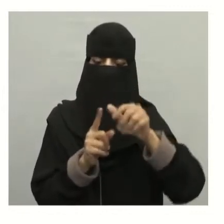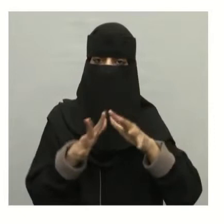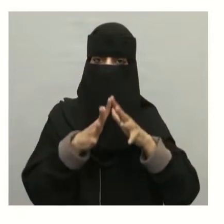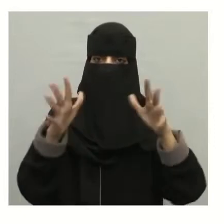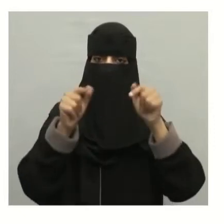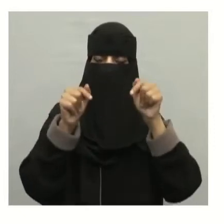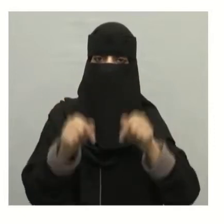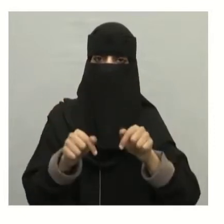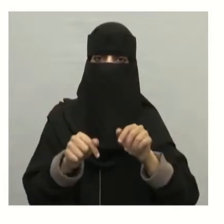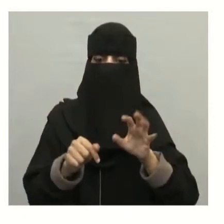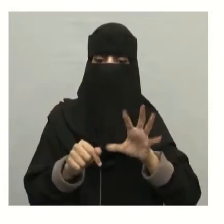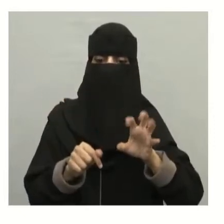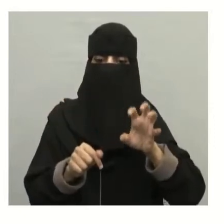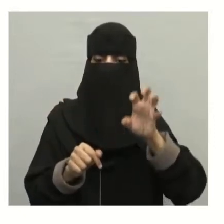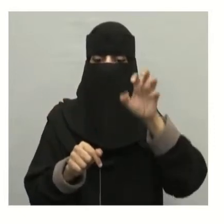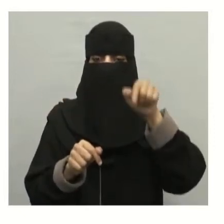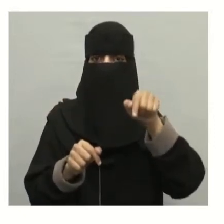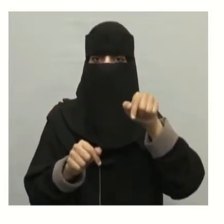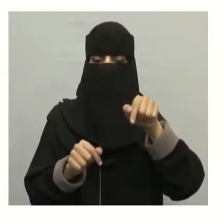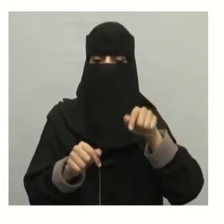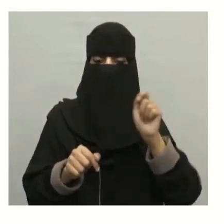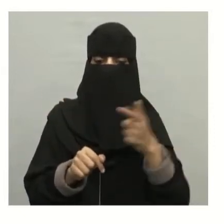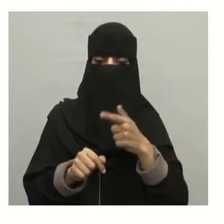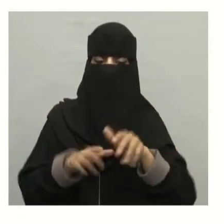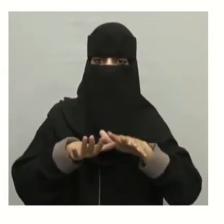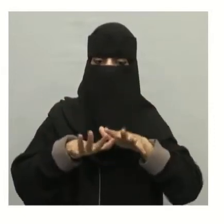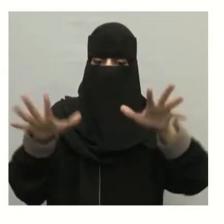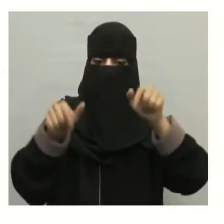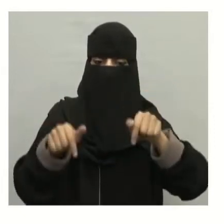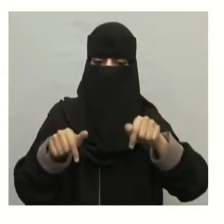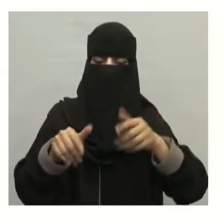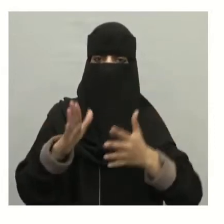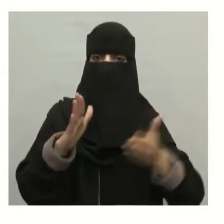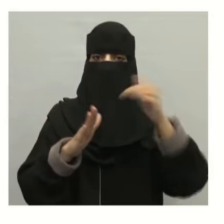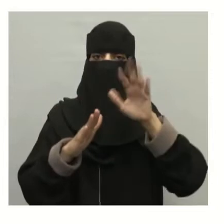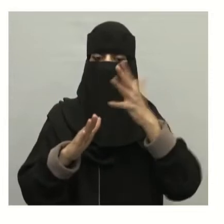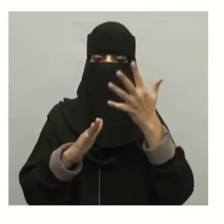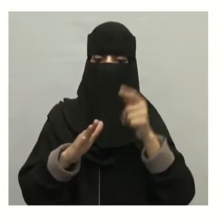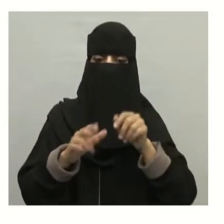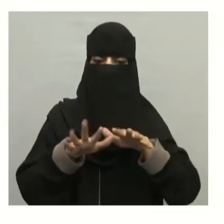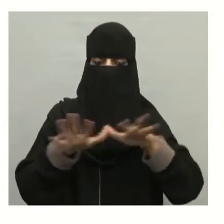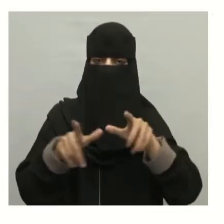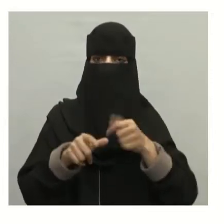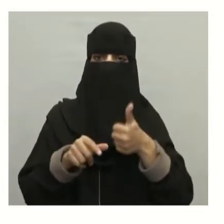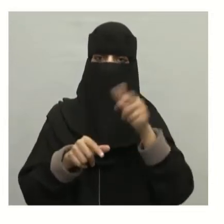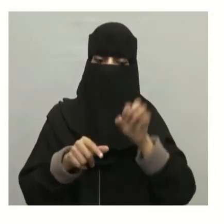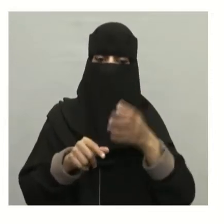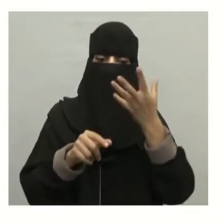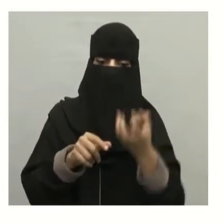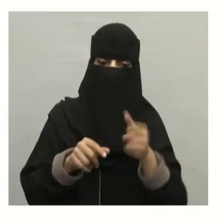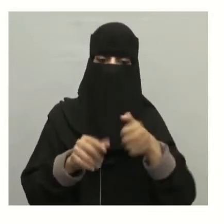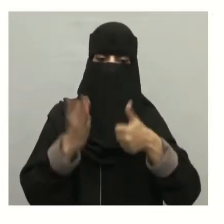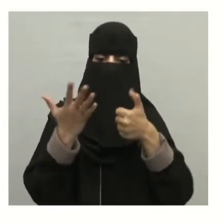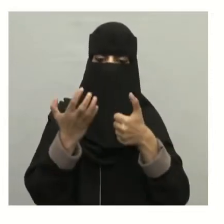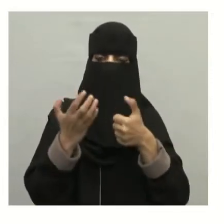التي تتكاثر فيها الجراثيم بسرعة فائقة أعلى من 5 درجات مئوية وأقل